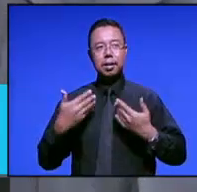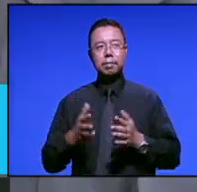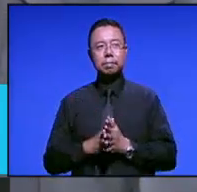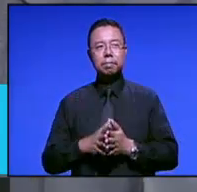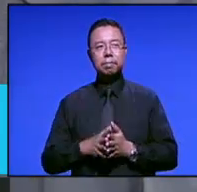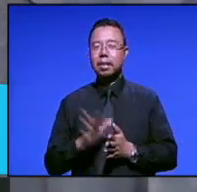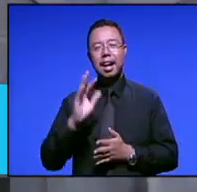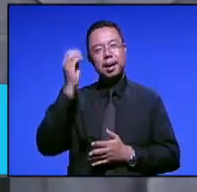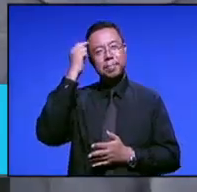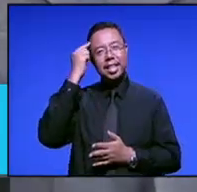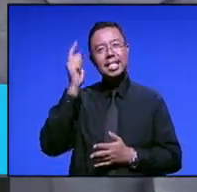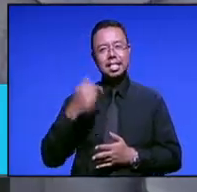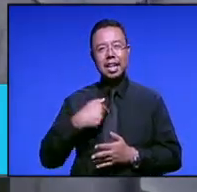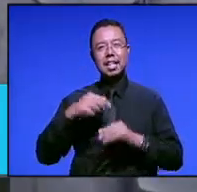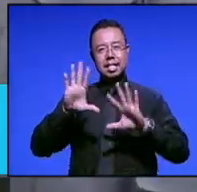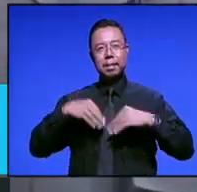nyangka